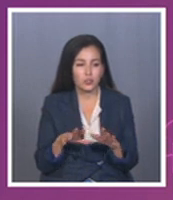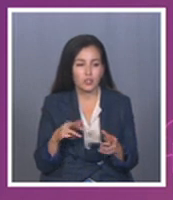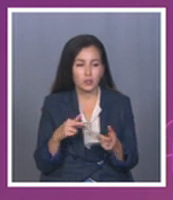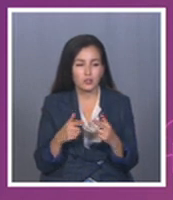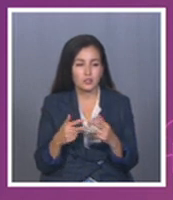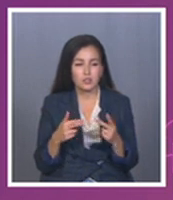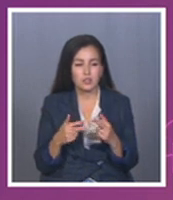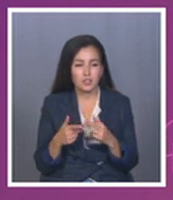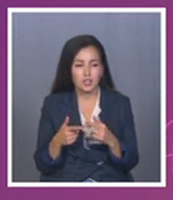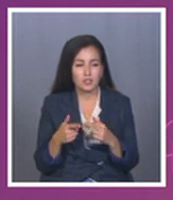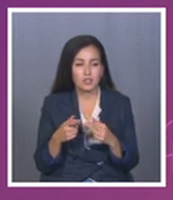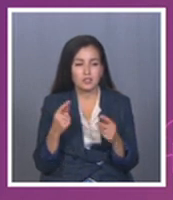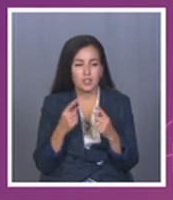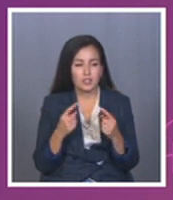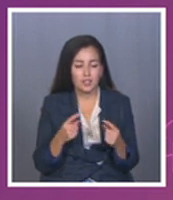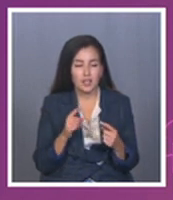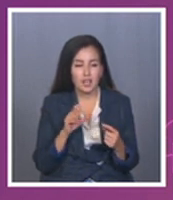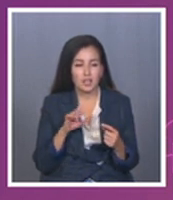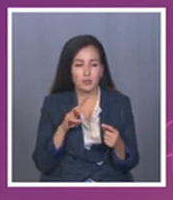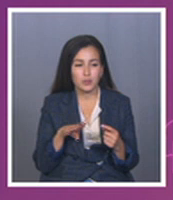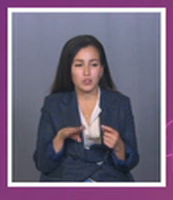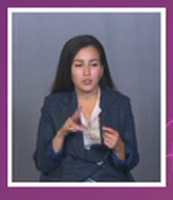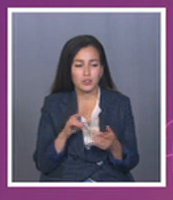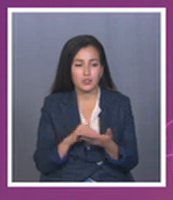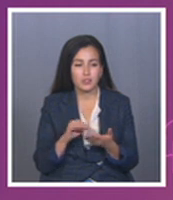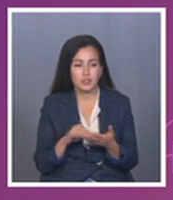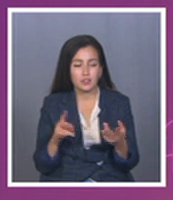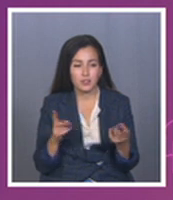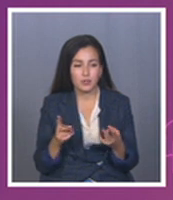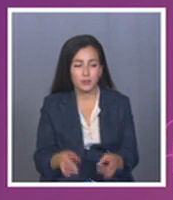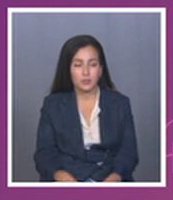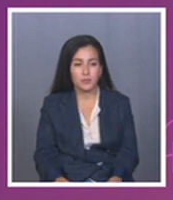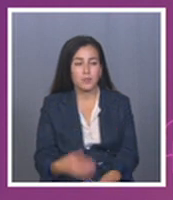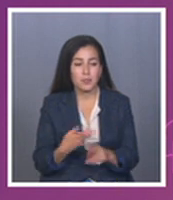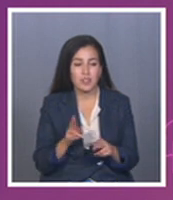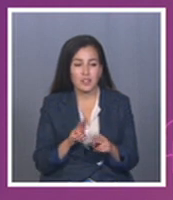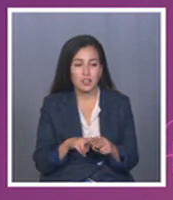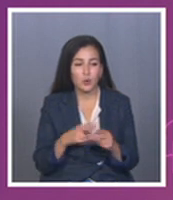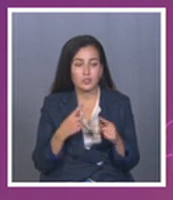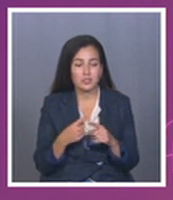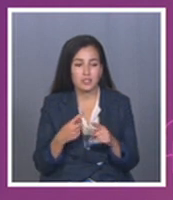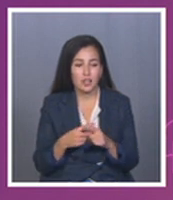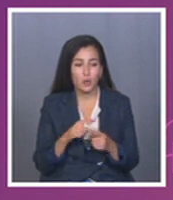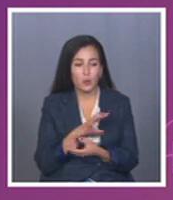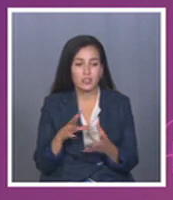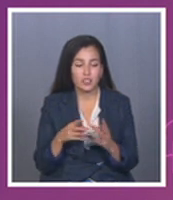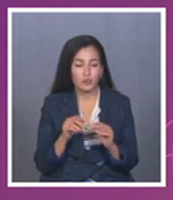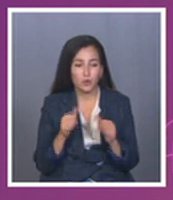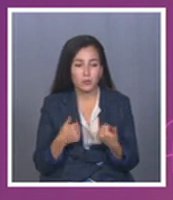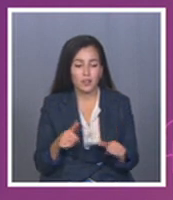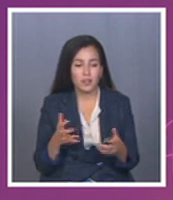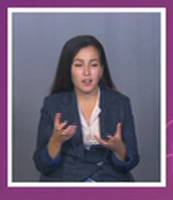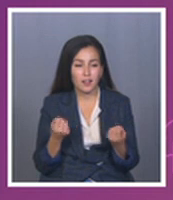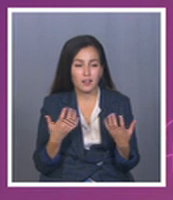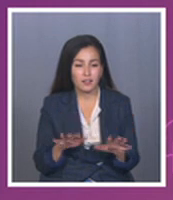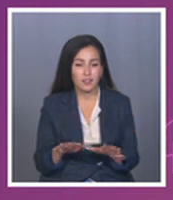да, сәйкес элемент таңбасынан кейін индекс ретінде жазамыз. Осылайша, қосылыстың қортқы формуласын